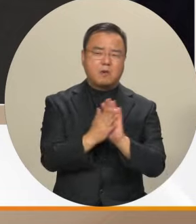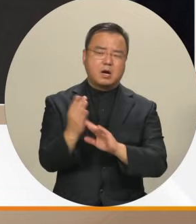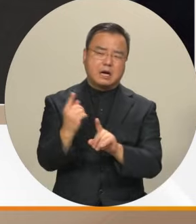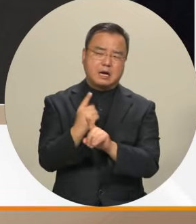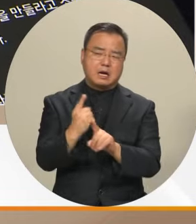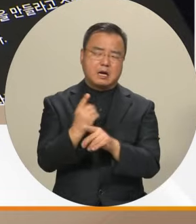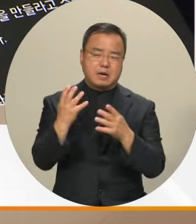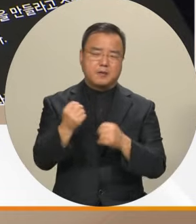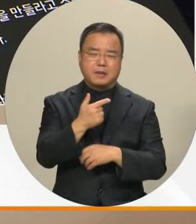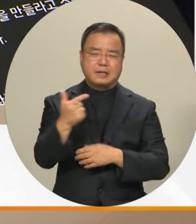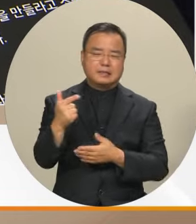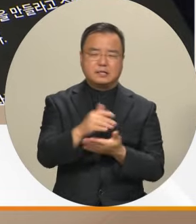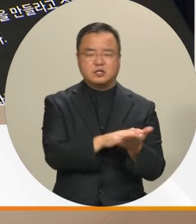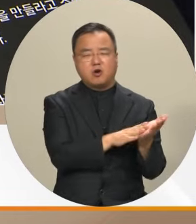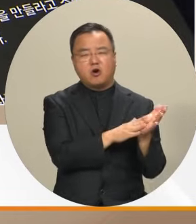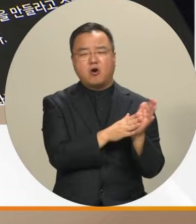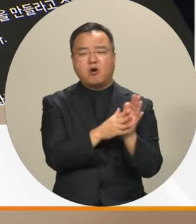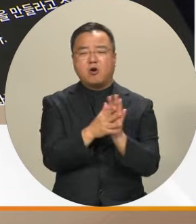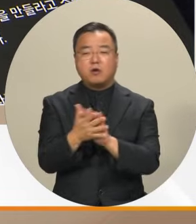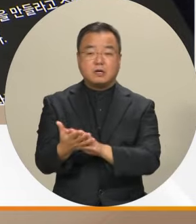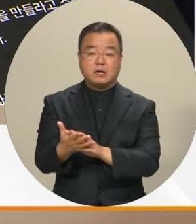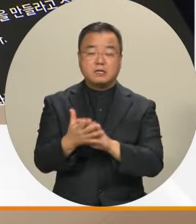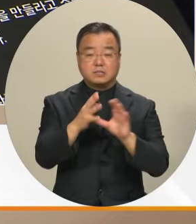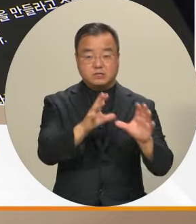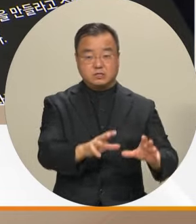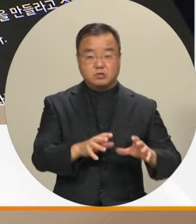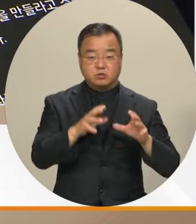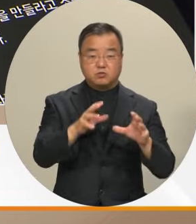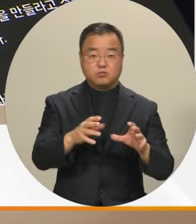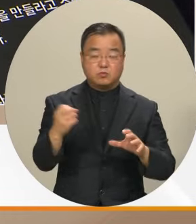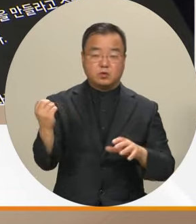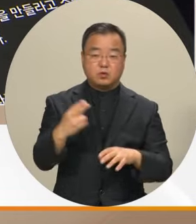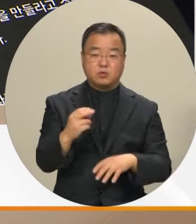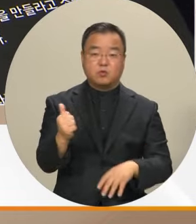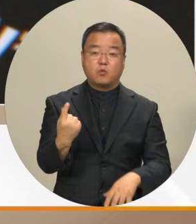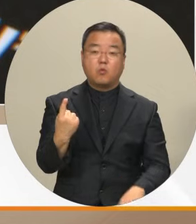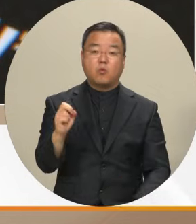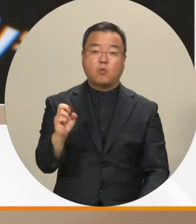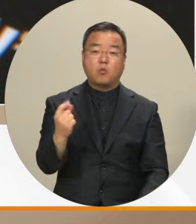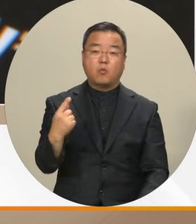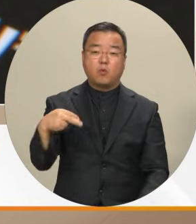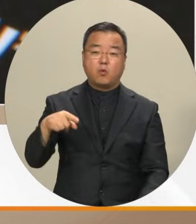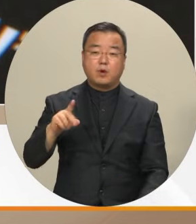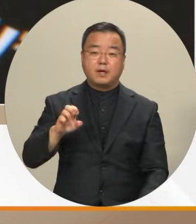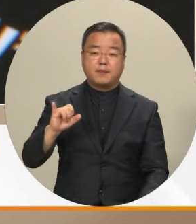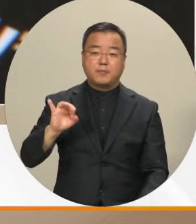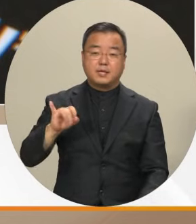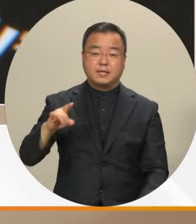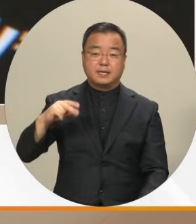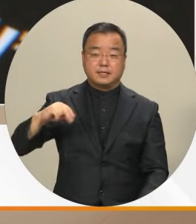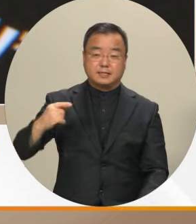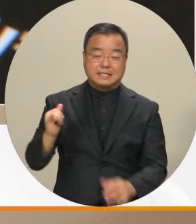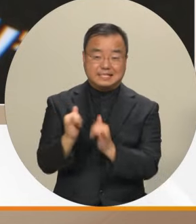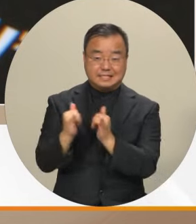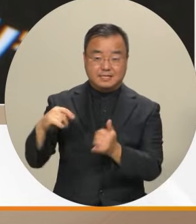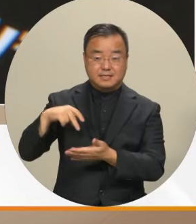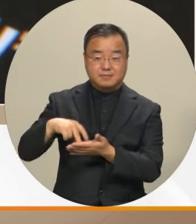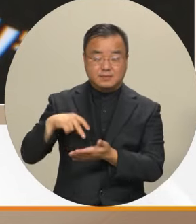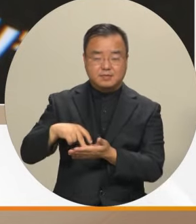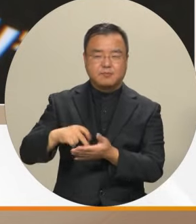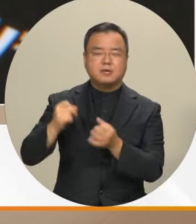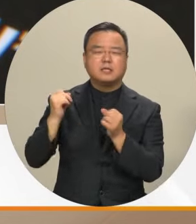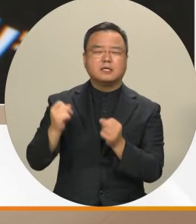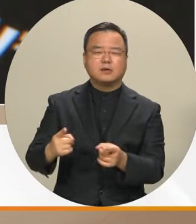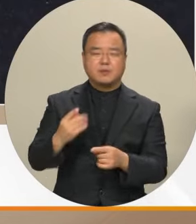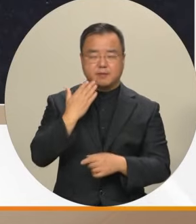대전환이 아는게 지구와 우리 호모 사피엔스 겐 큰 기회이지만 거꾸로 그 변화에 적응하기